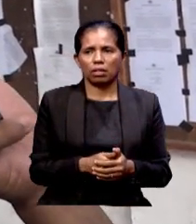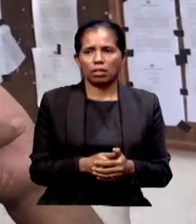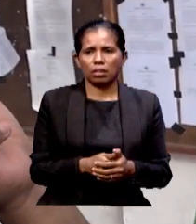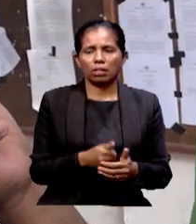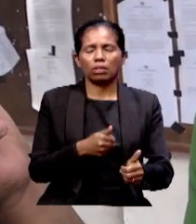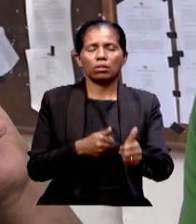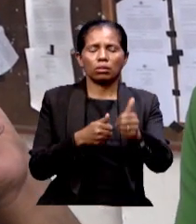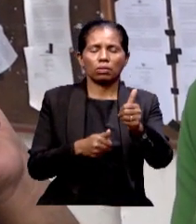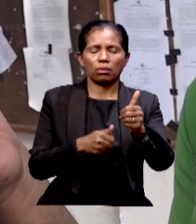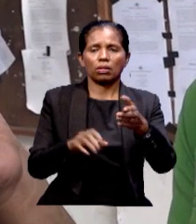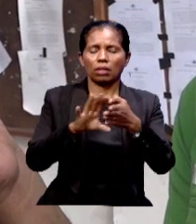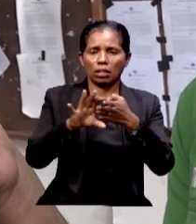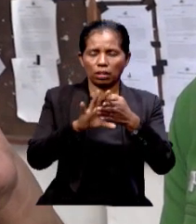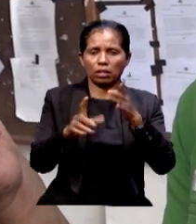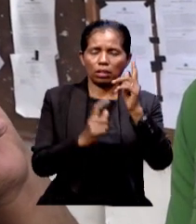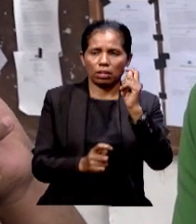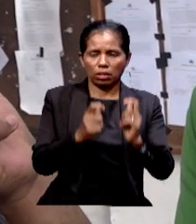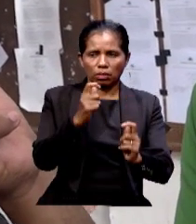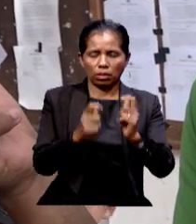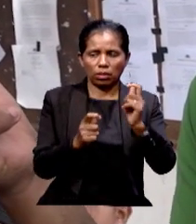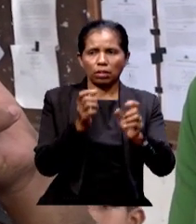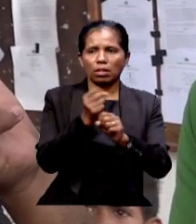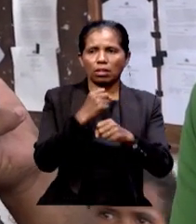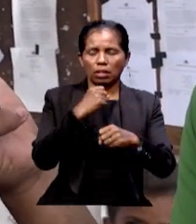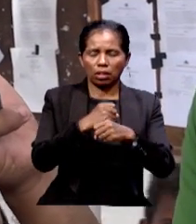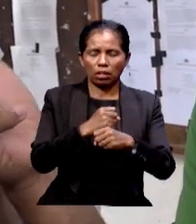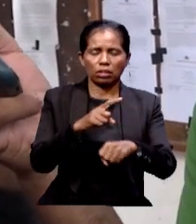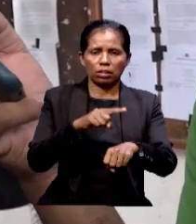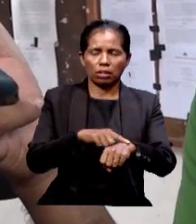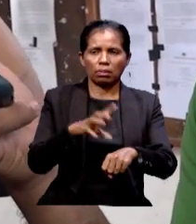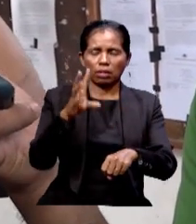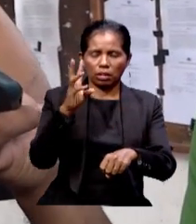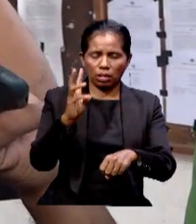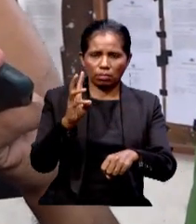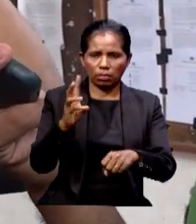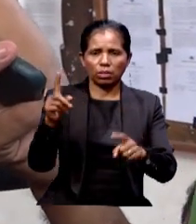pasti apa mandat tribunalnya. Depois halo iha 6 horas to 6 horas